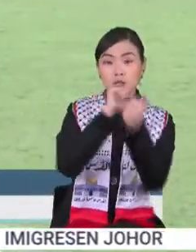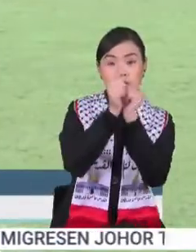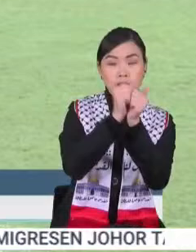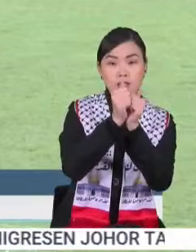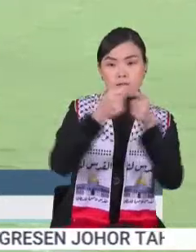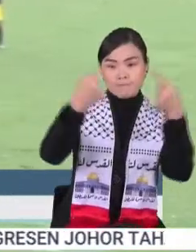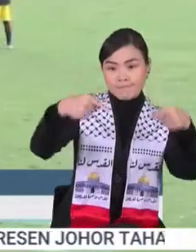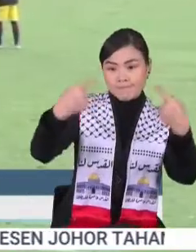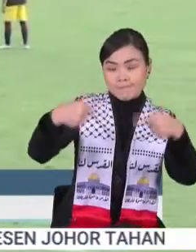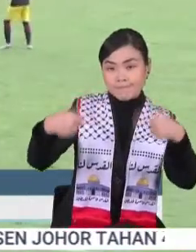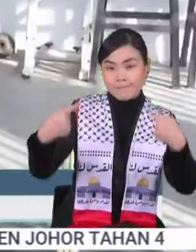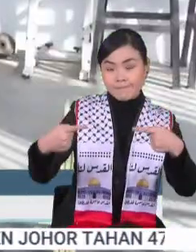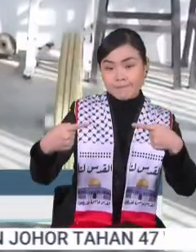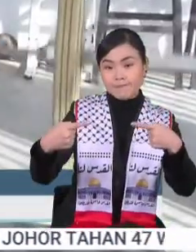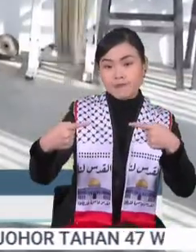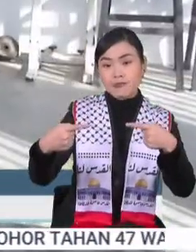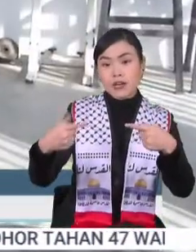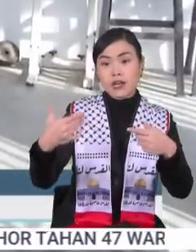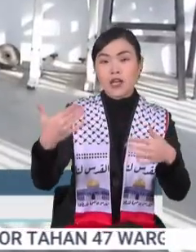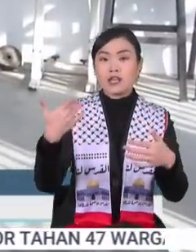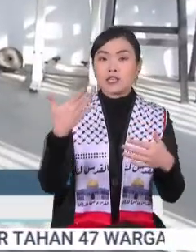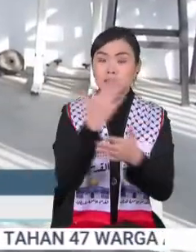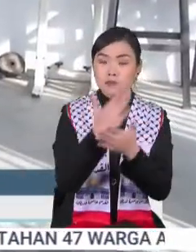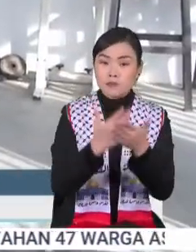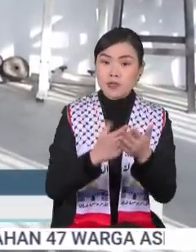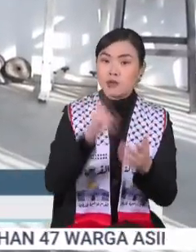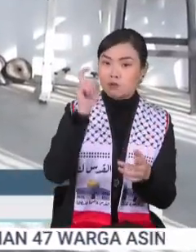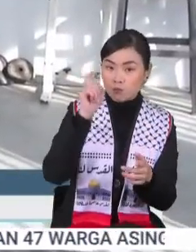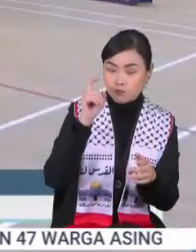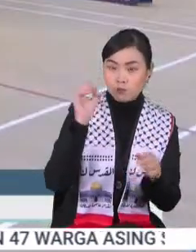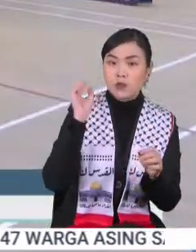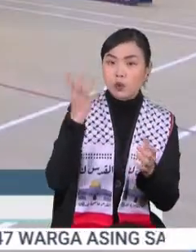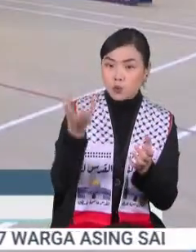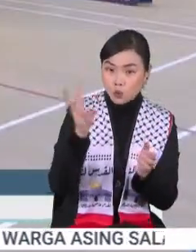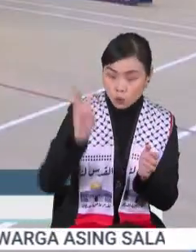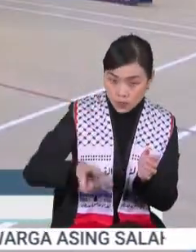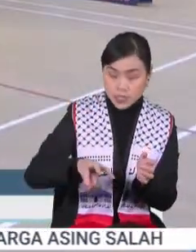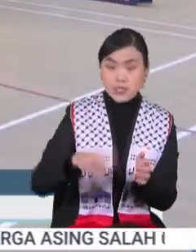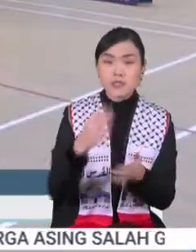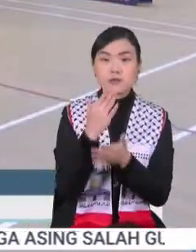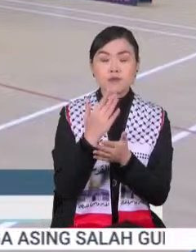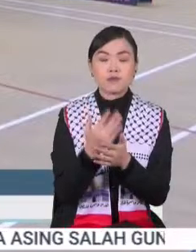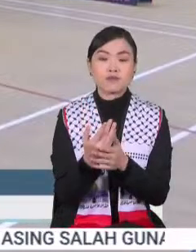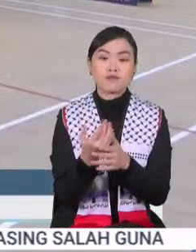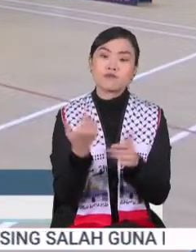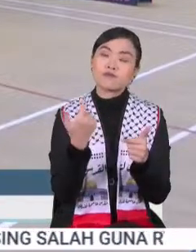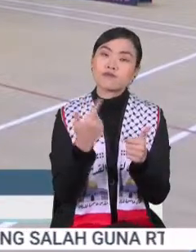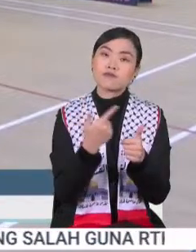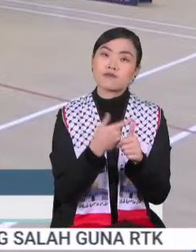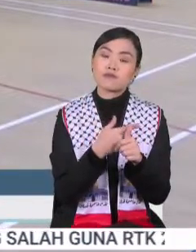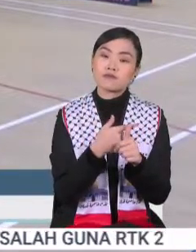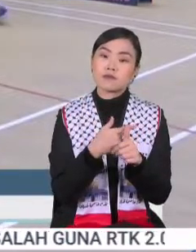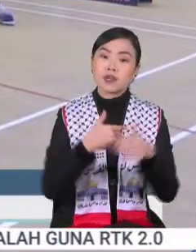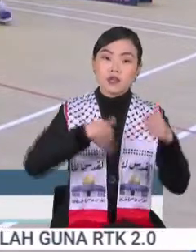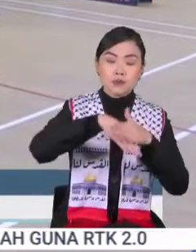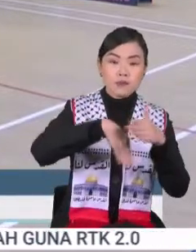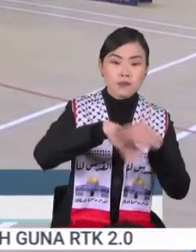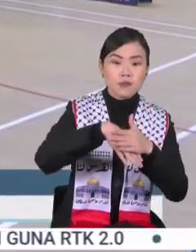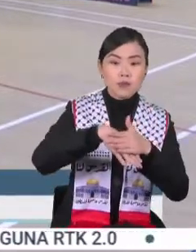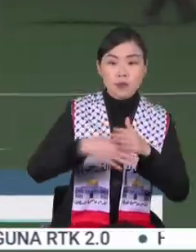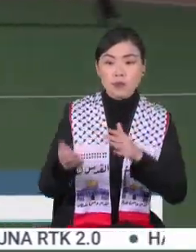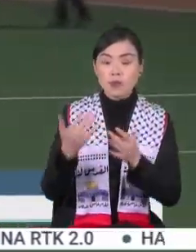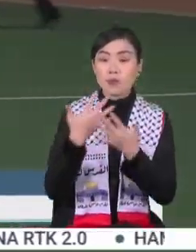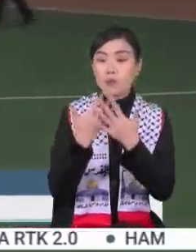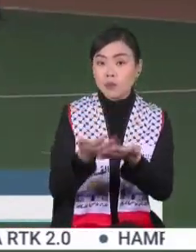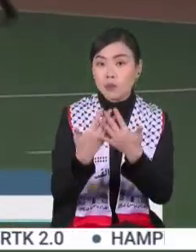dipertandingkan iaitu 10 sukan wajib dan 13 sukan pilihan sukan wajib terdiri badminton bola sepak bowling